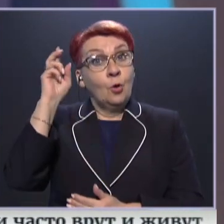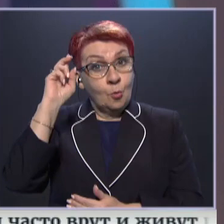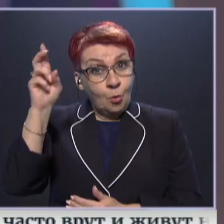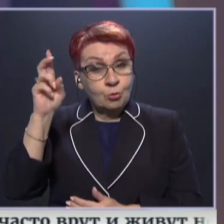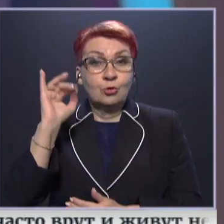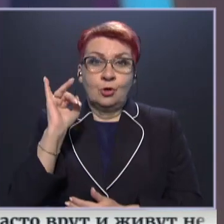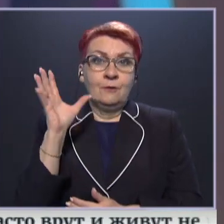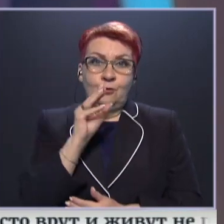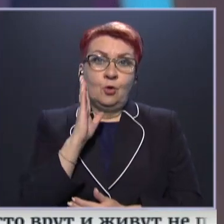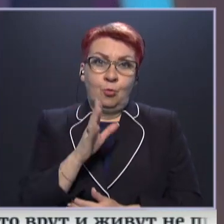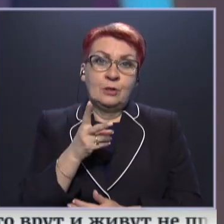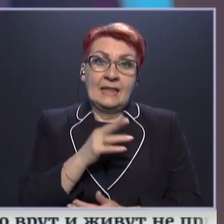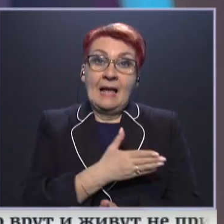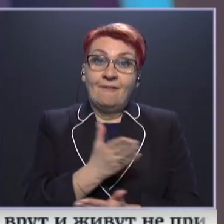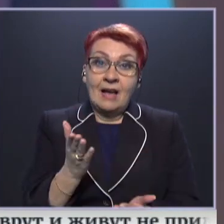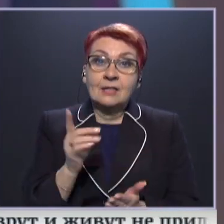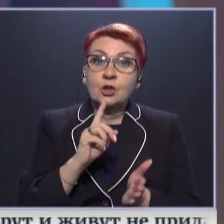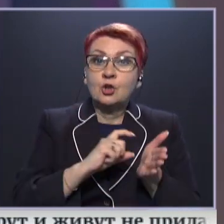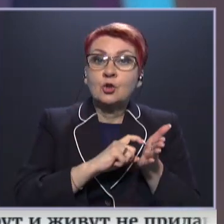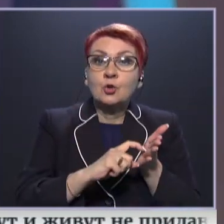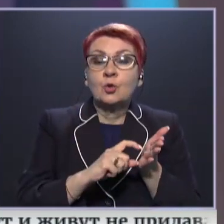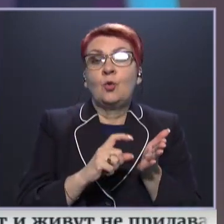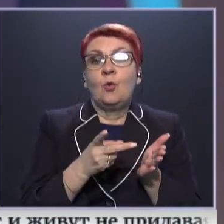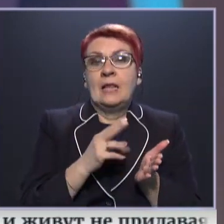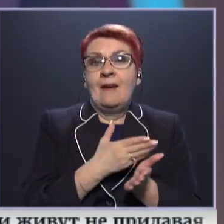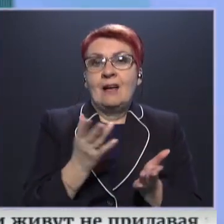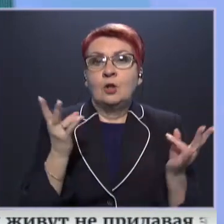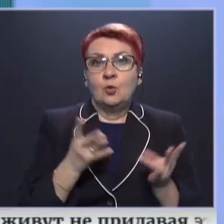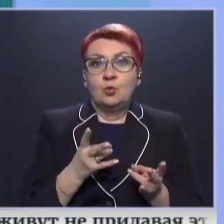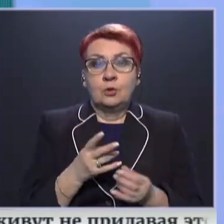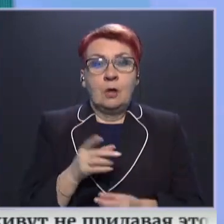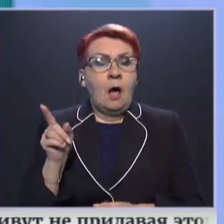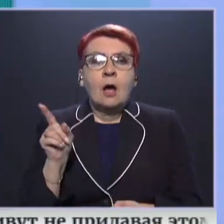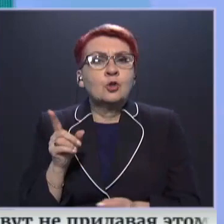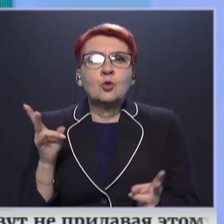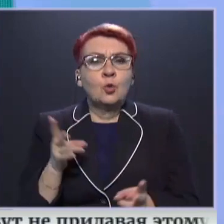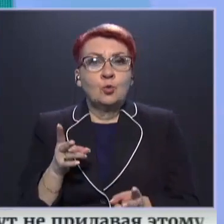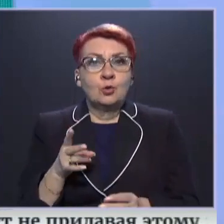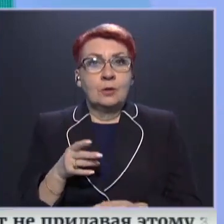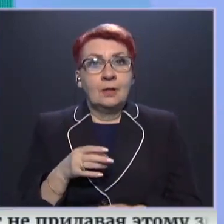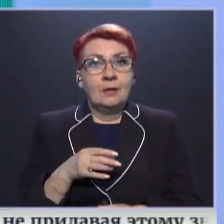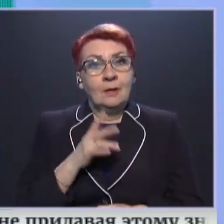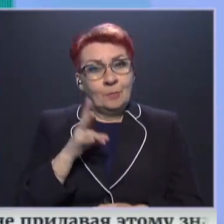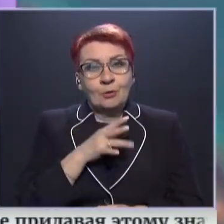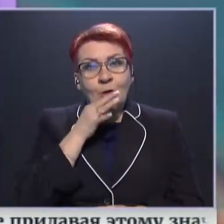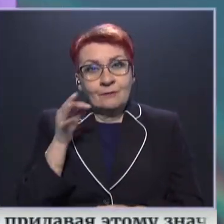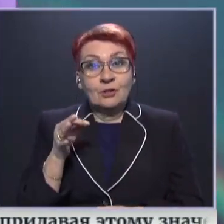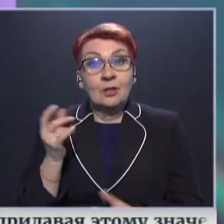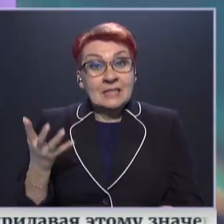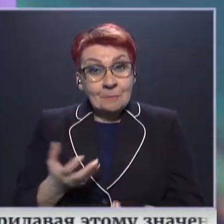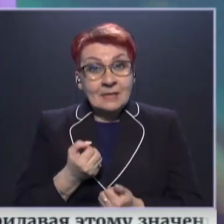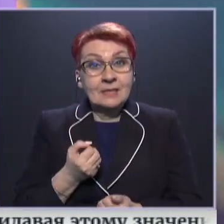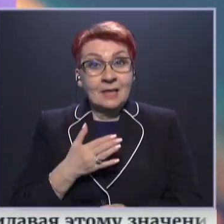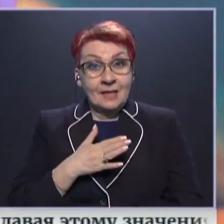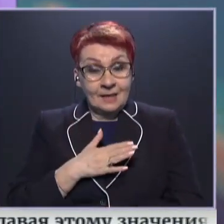словом «нужно»? В каком смысле «нужно»? Ну, нужно в смысле спасения человеческой души, потому что мы молитвы